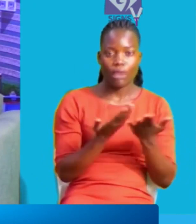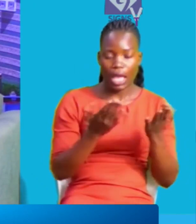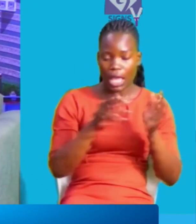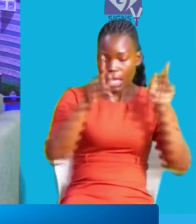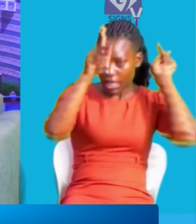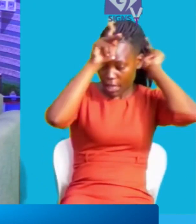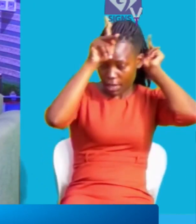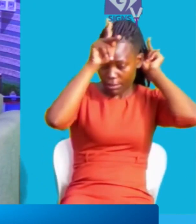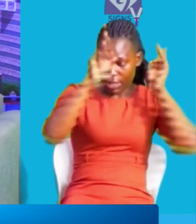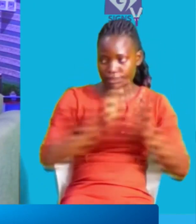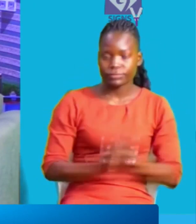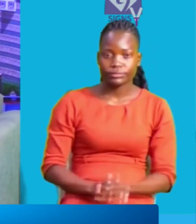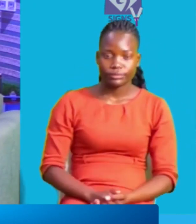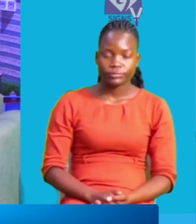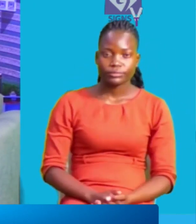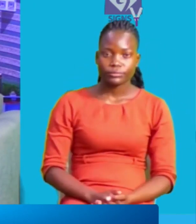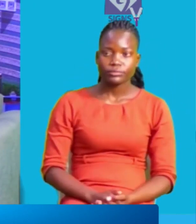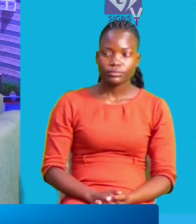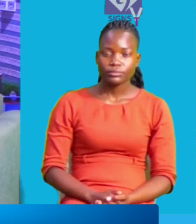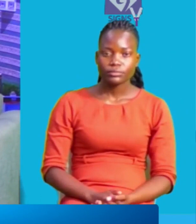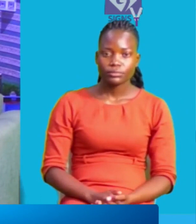Muliro. So wakati